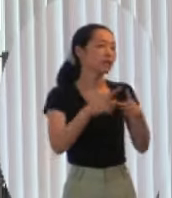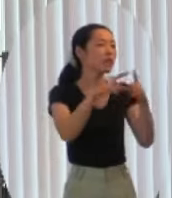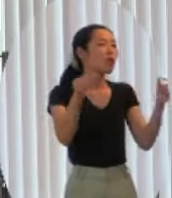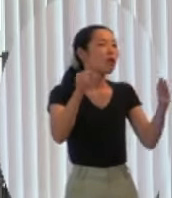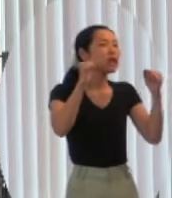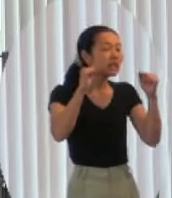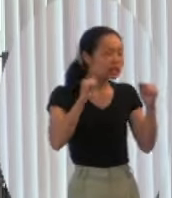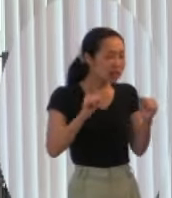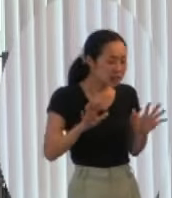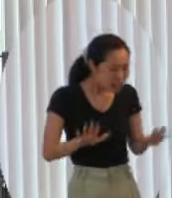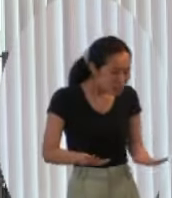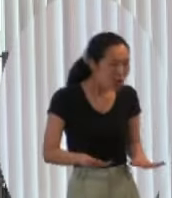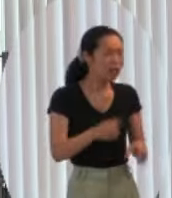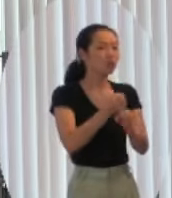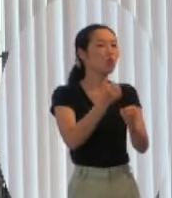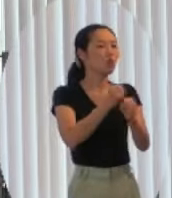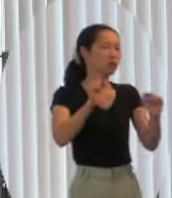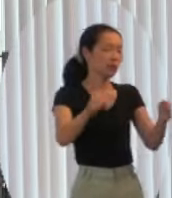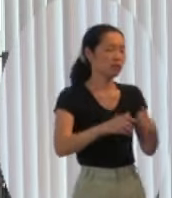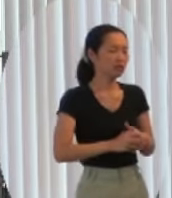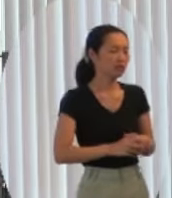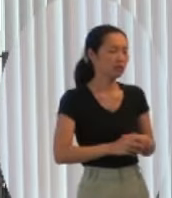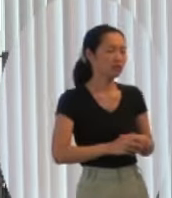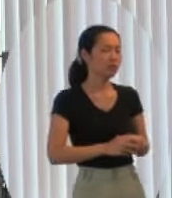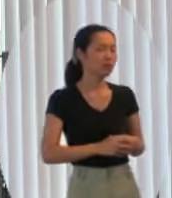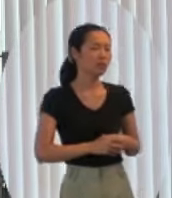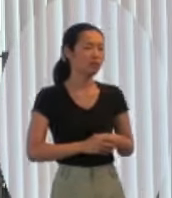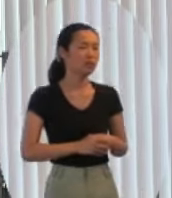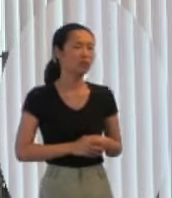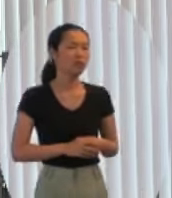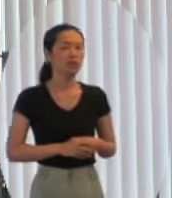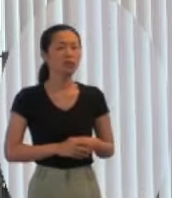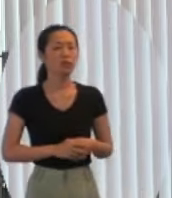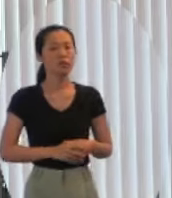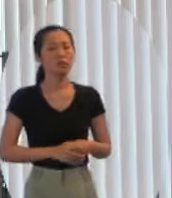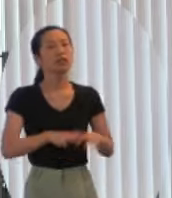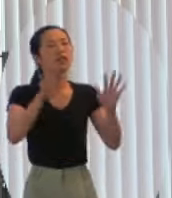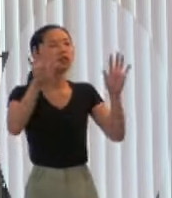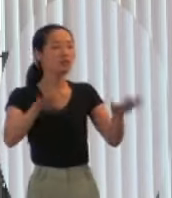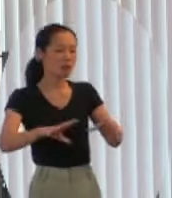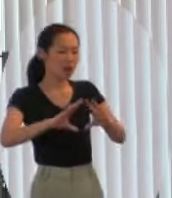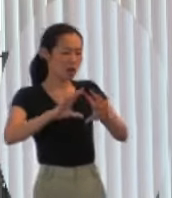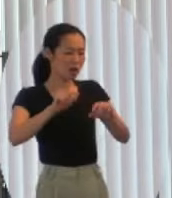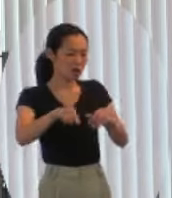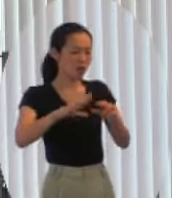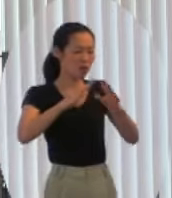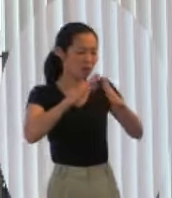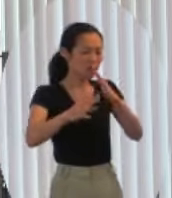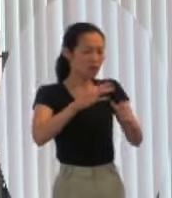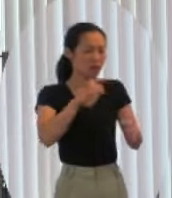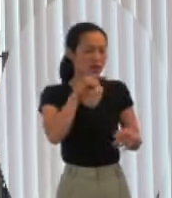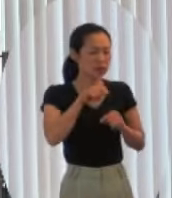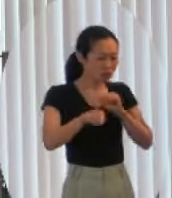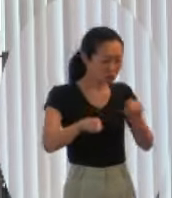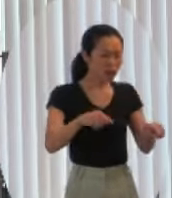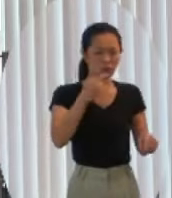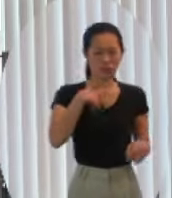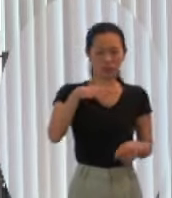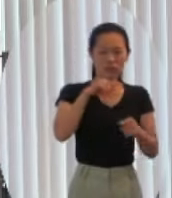んです。でもこれはですね、そのもう誰にも止められないというか、誰にもコントロールできないんです